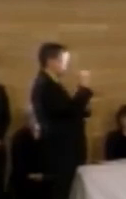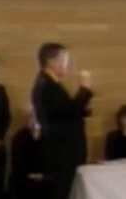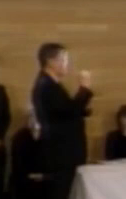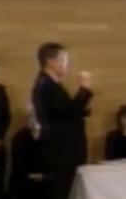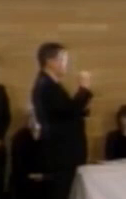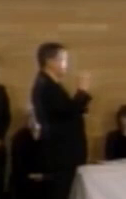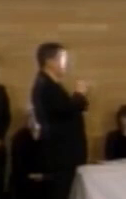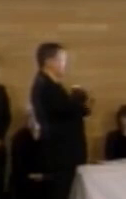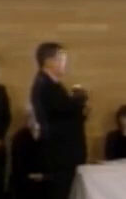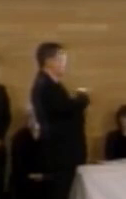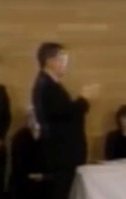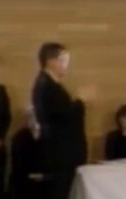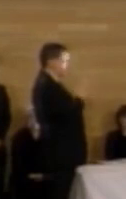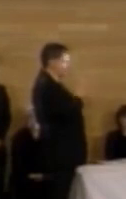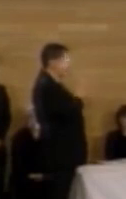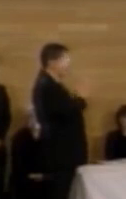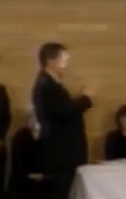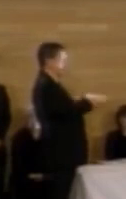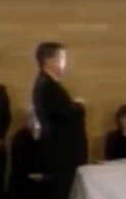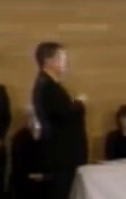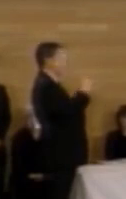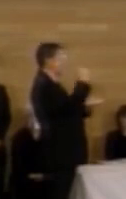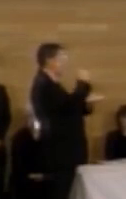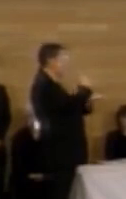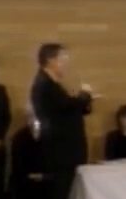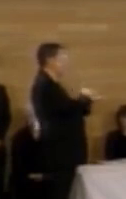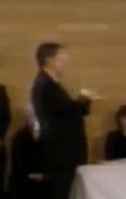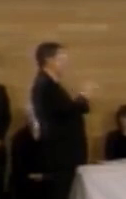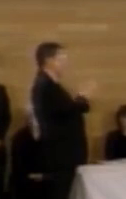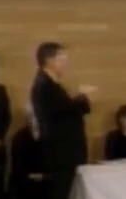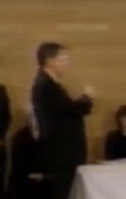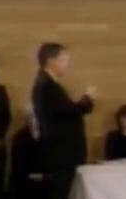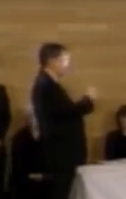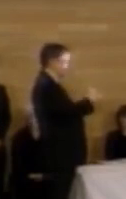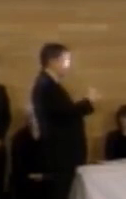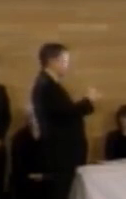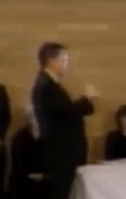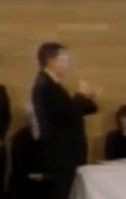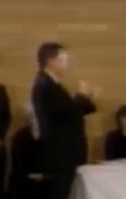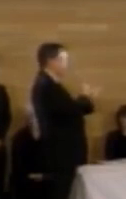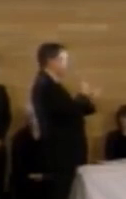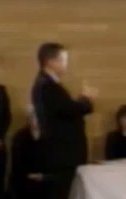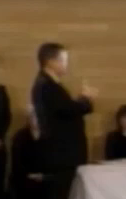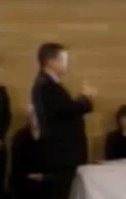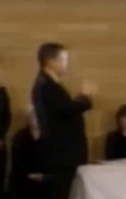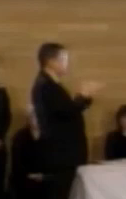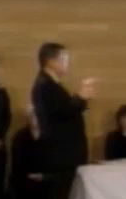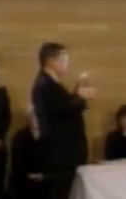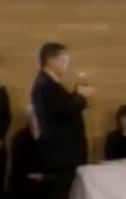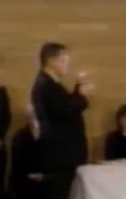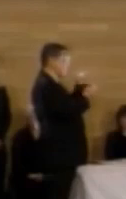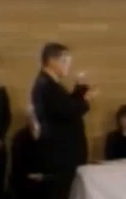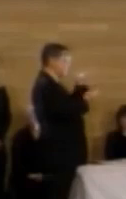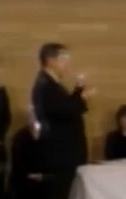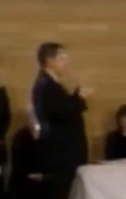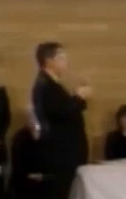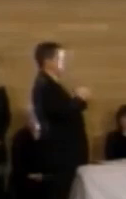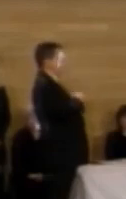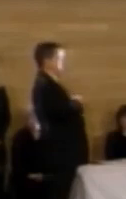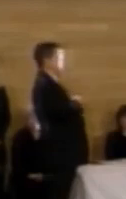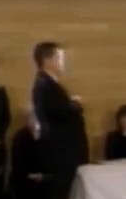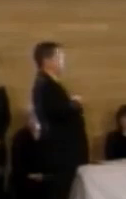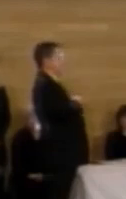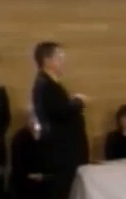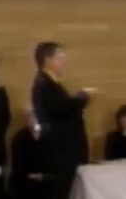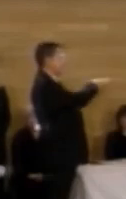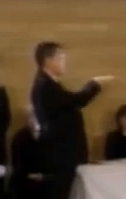。終わりに犠牲となられた方々のご冥福をお祈りいたしますとともに、ご遺族